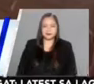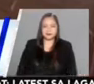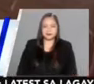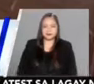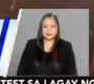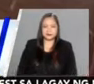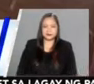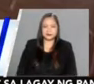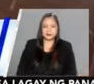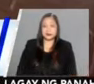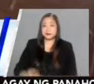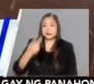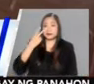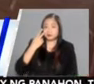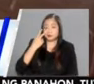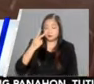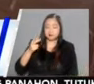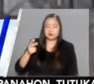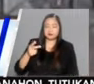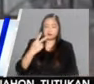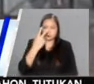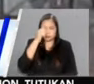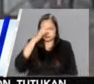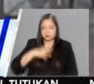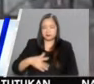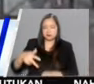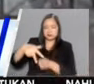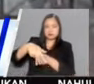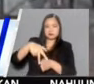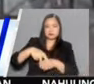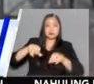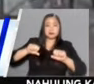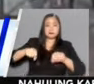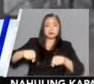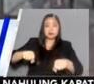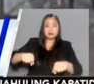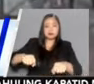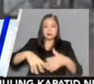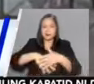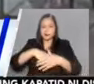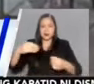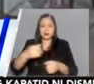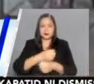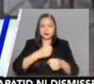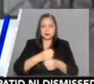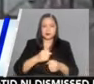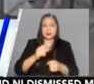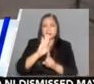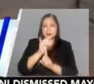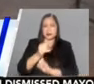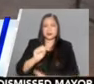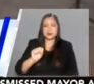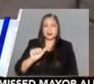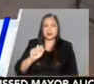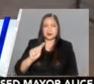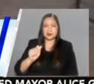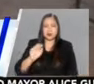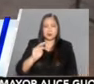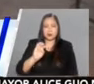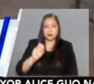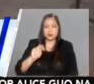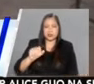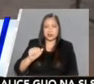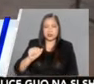Kita ang pagdating ng dalawang lalaking sakay na motorsiklo sa labas ng isang cafe sa Barangay Santa Monica, Novaliches, Quezon City. Ipinarada nila